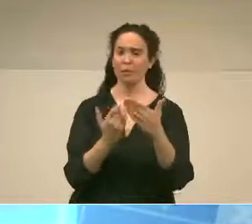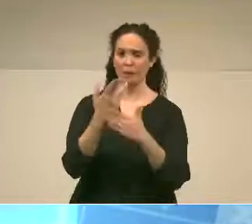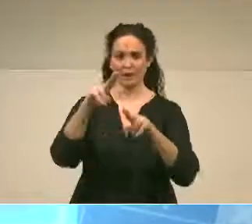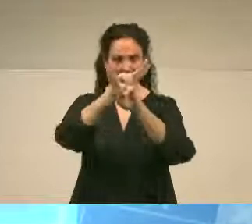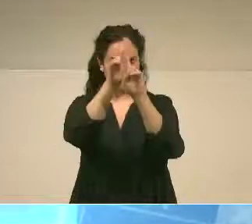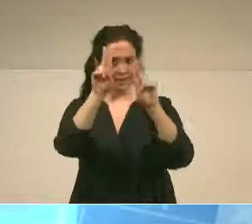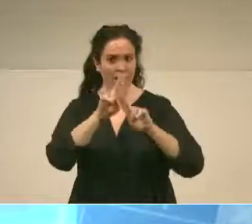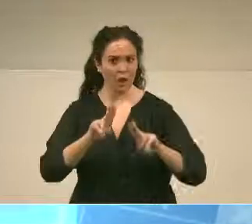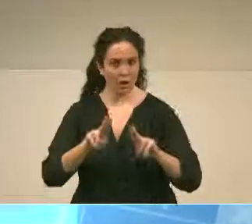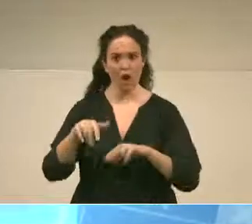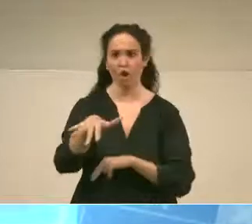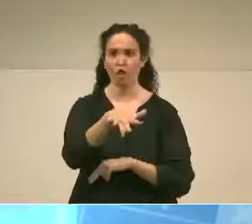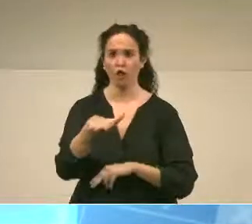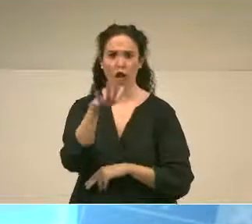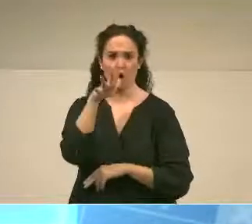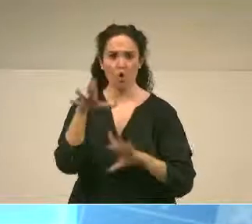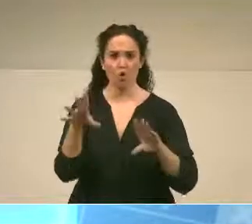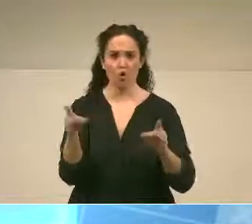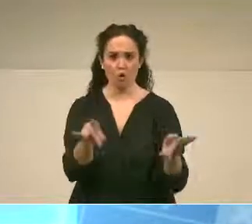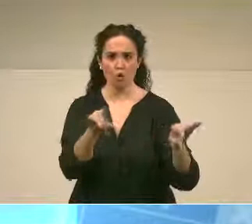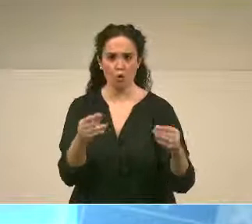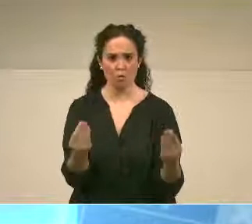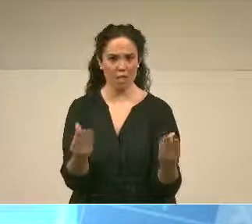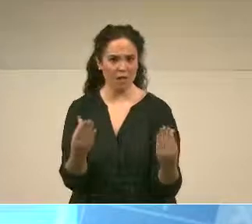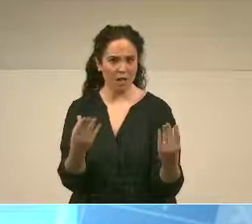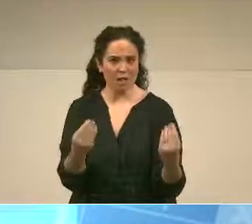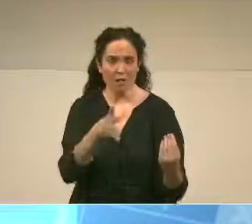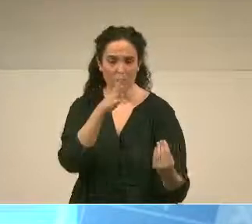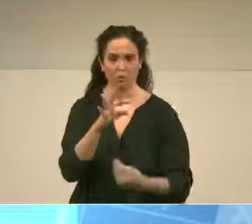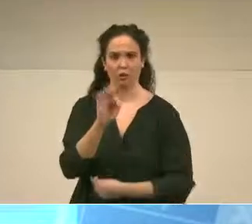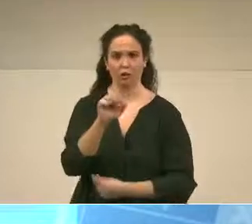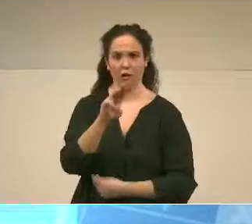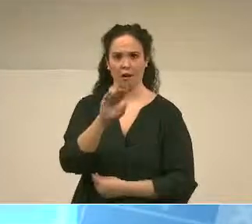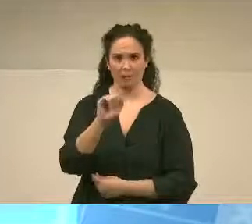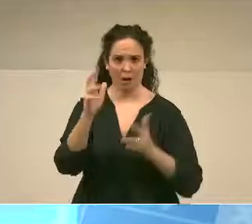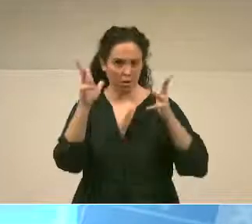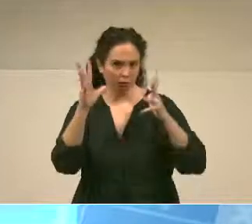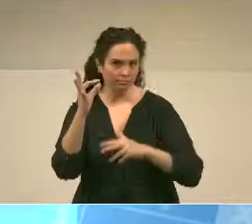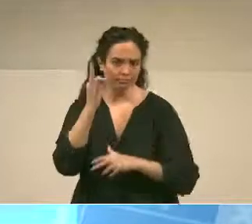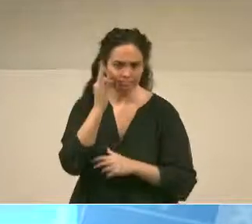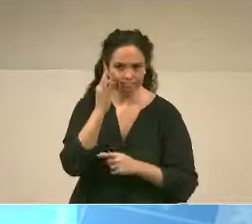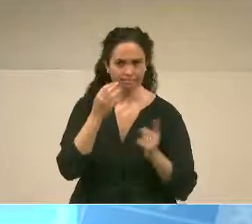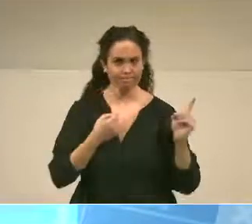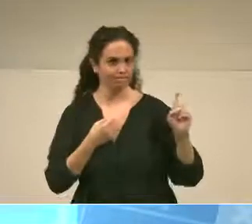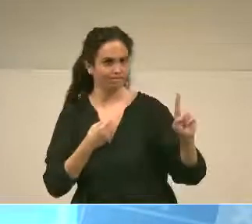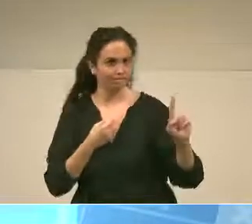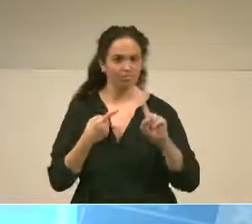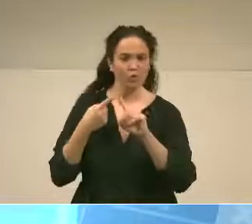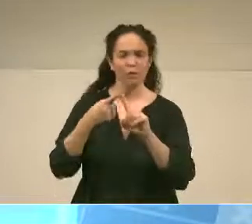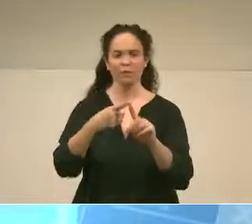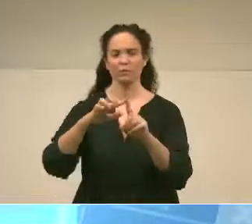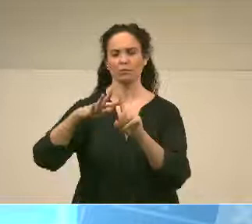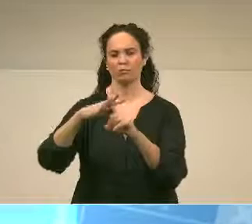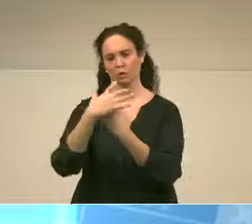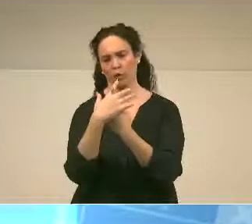eguna da, eta Arantza Tapia sailburua ere gurekin da. Ba, gune horiek gure ekosisteman duten